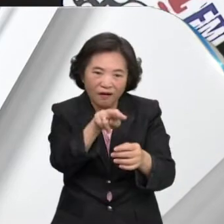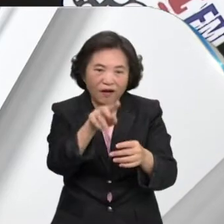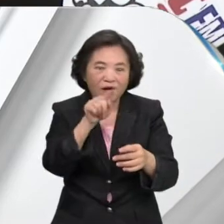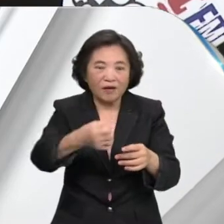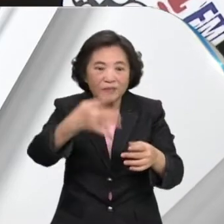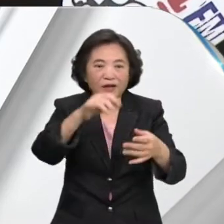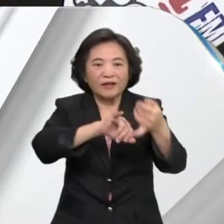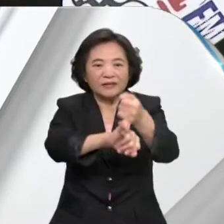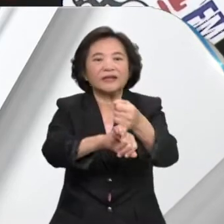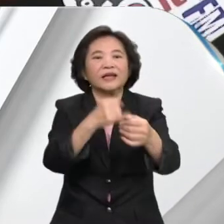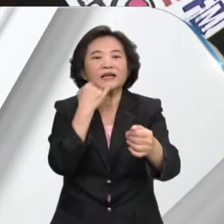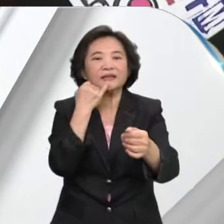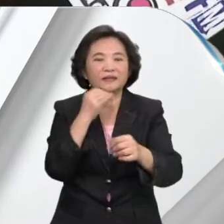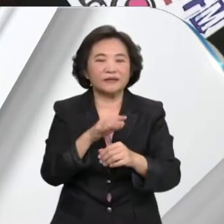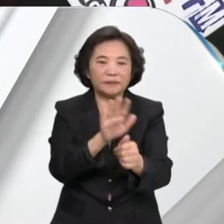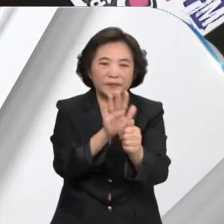的